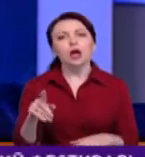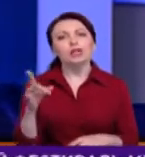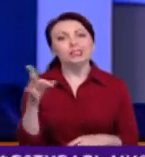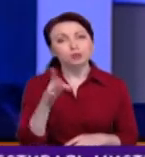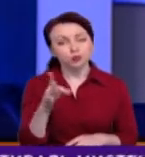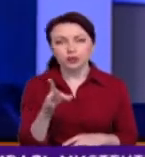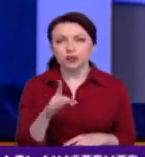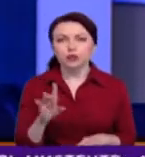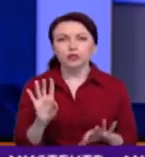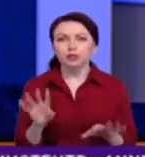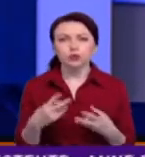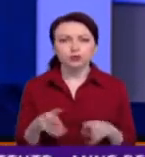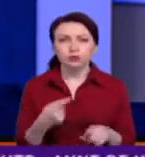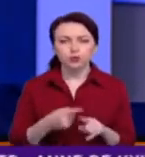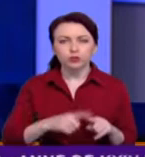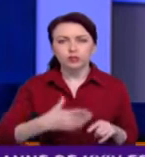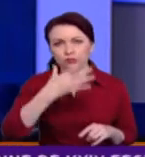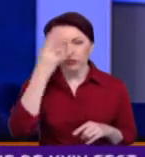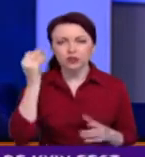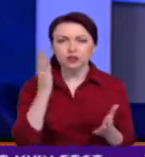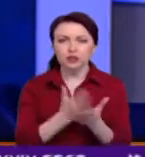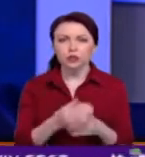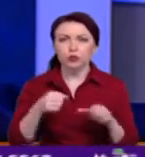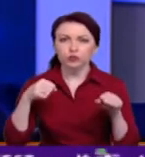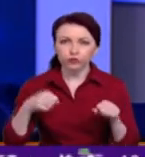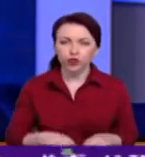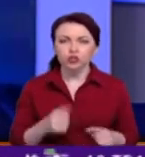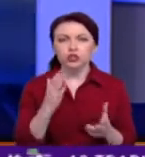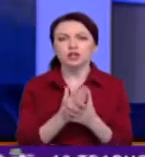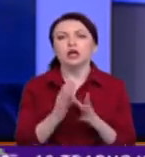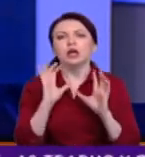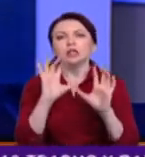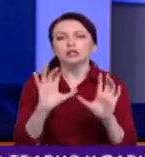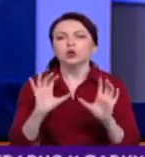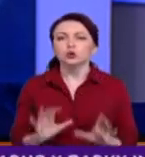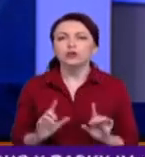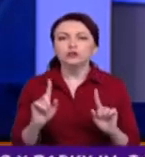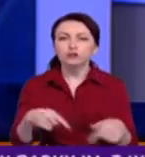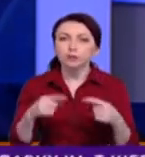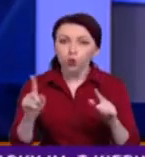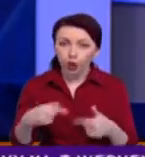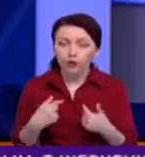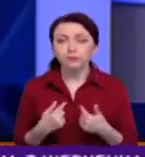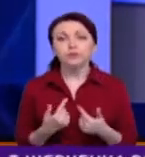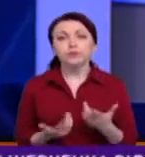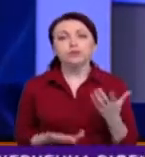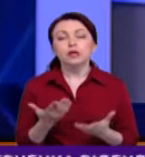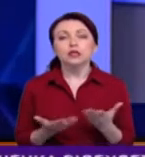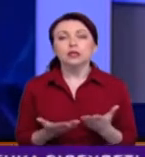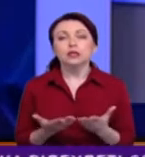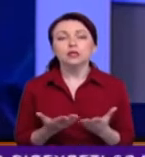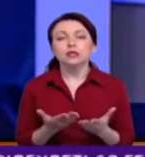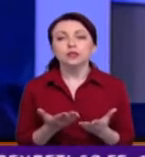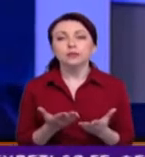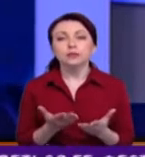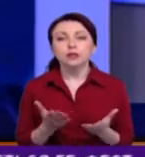і не потрібно про це забувати, що є ряд повноважень, є законодавчі вимоги, які є на